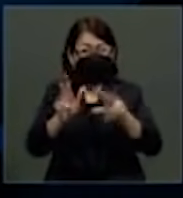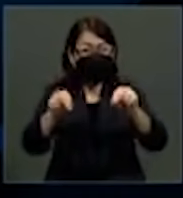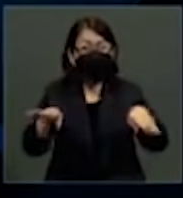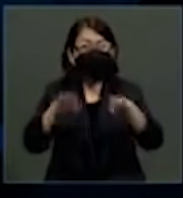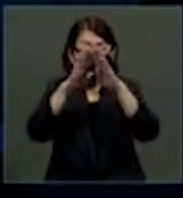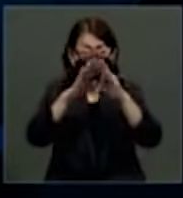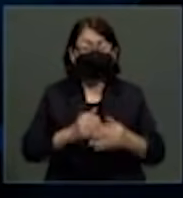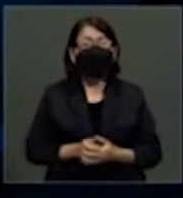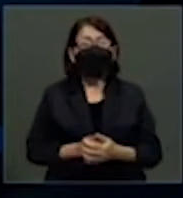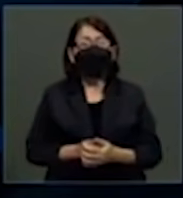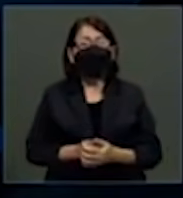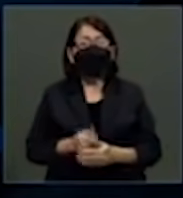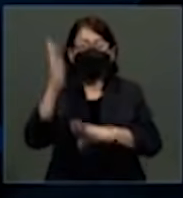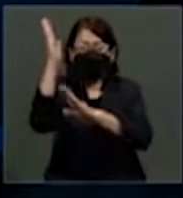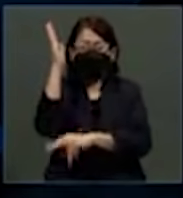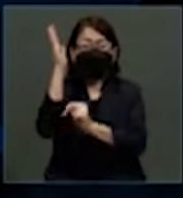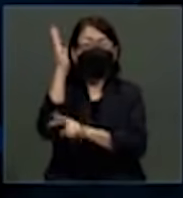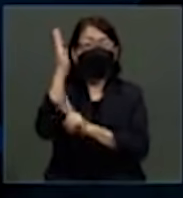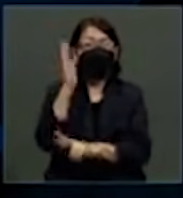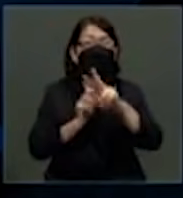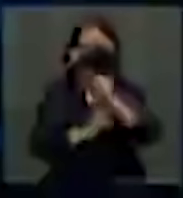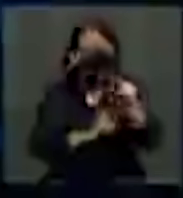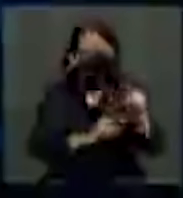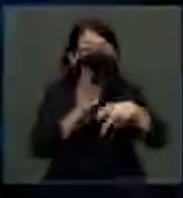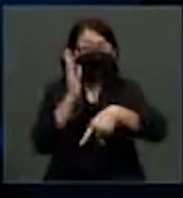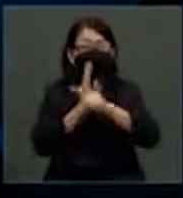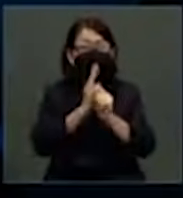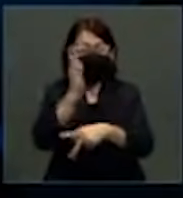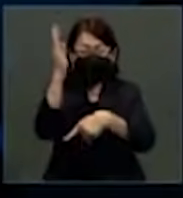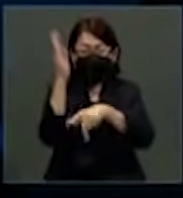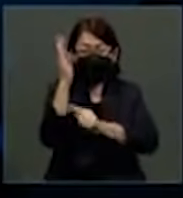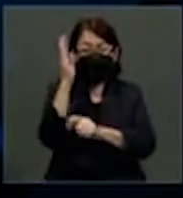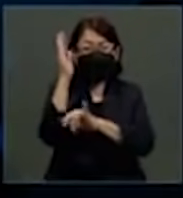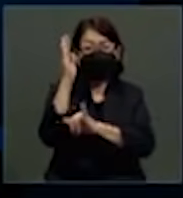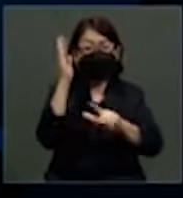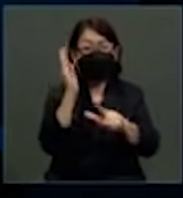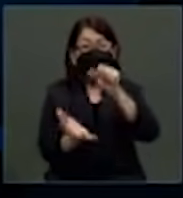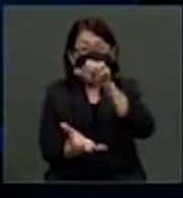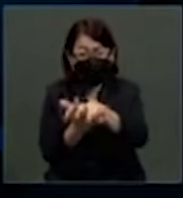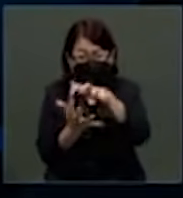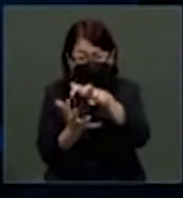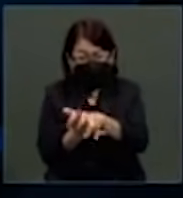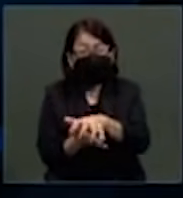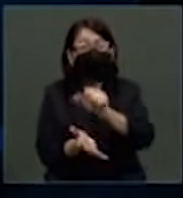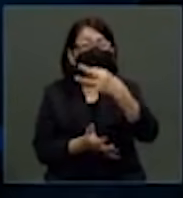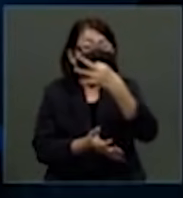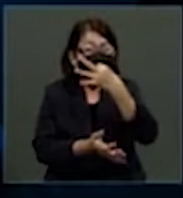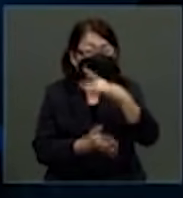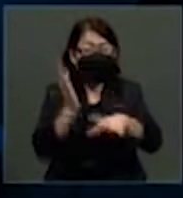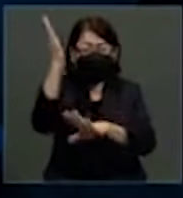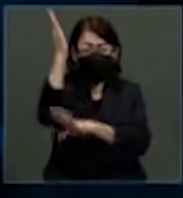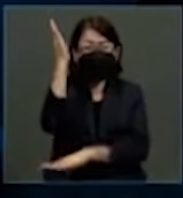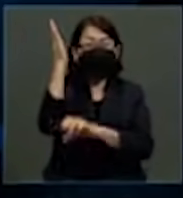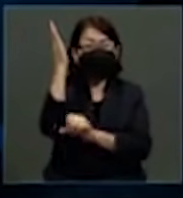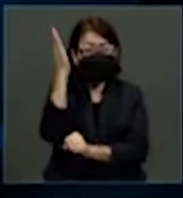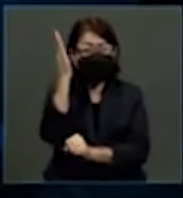คุมสูงสุดและเข้มงวดนะครับก็เป็นตามที่ภาพฉายนะครับคือกรุงเทพมหานครนครปฐมนะครับน